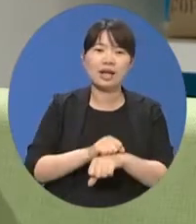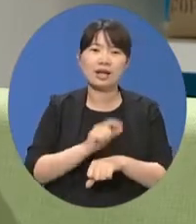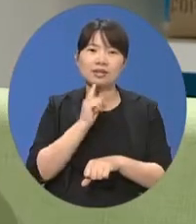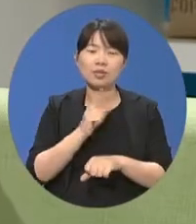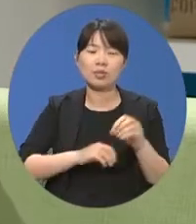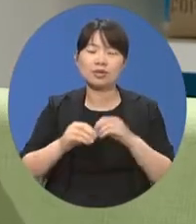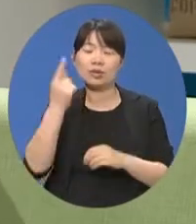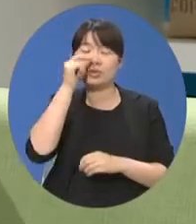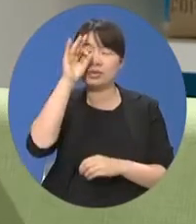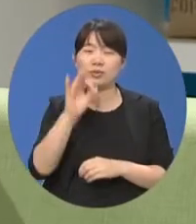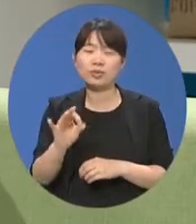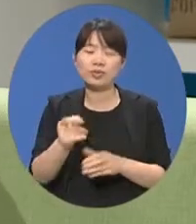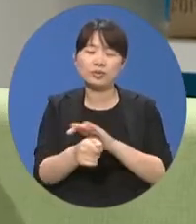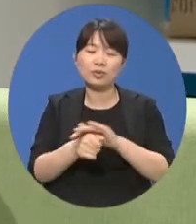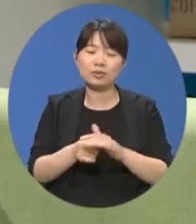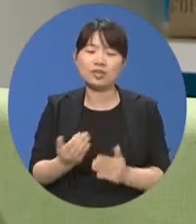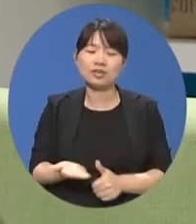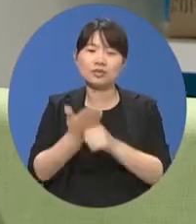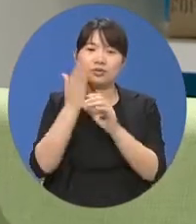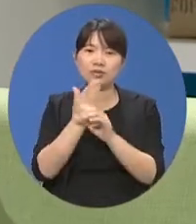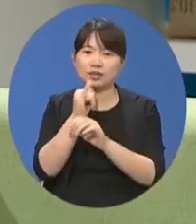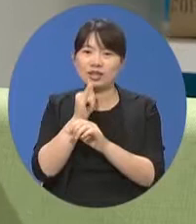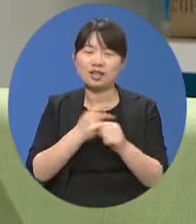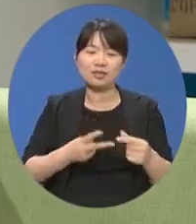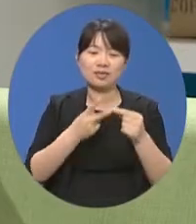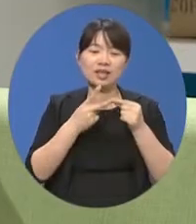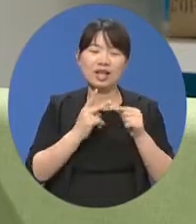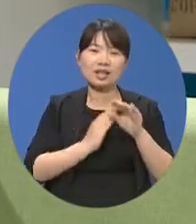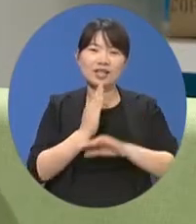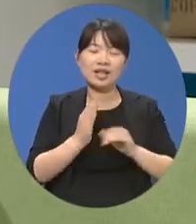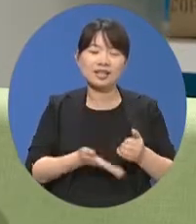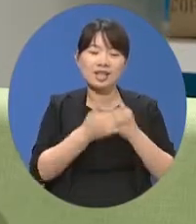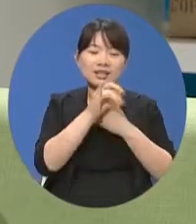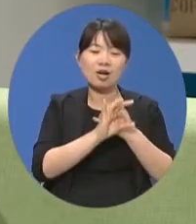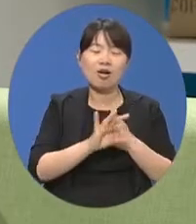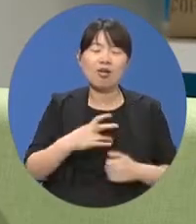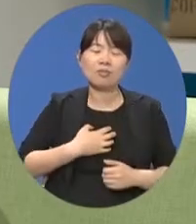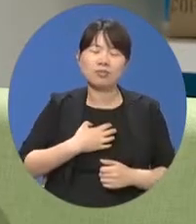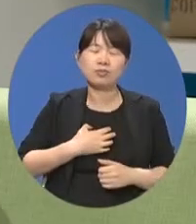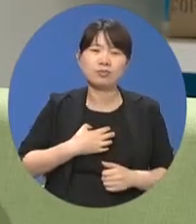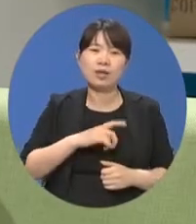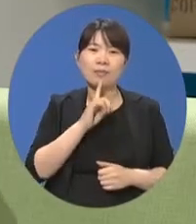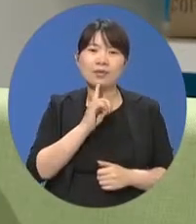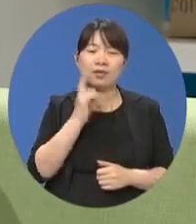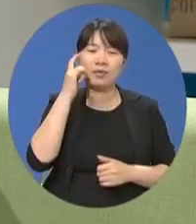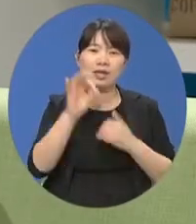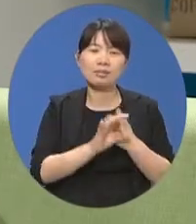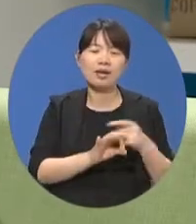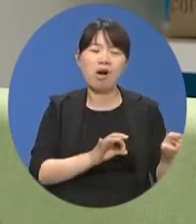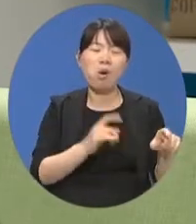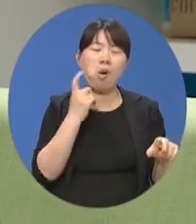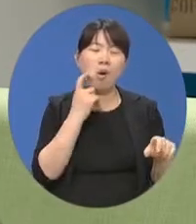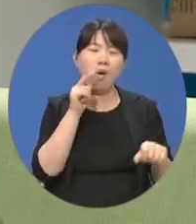보는 소극적인 아이로 크게 돼요. 그다음에 두 번째로는요. 오히려 그렇게 과도하게 칭찬하면 아이들이 오히려 불안해집니다. 왜냐하면 그게 뻥인